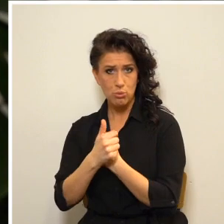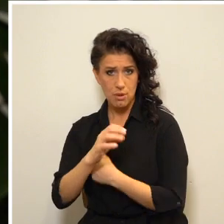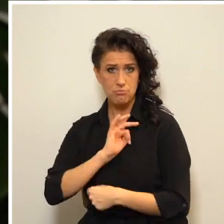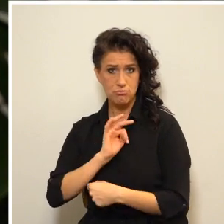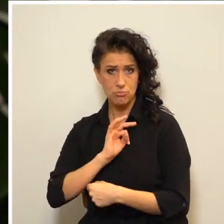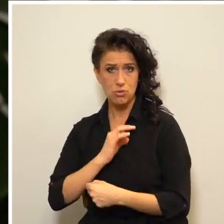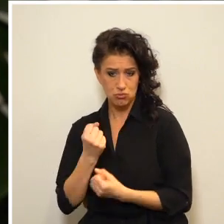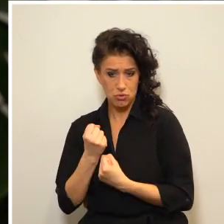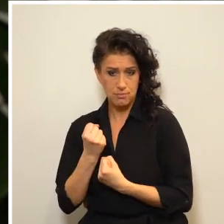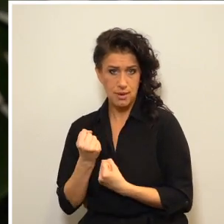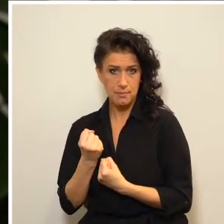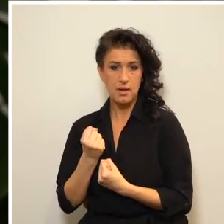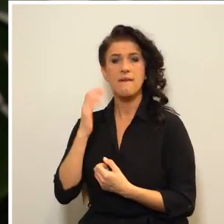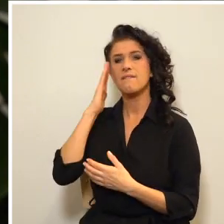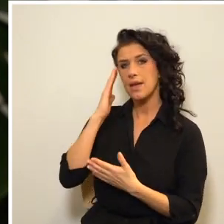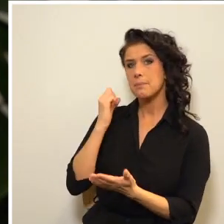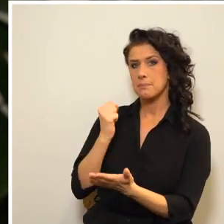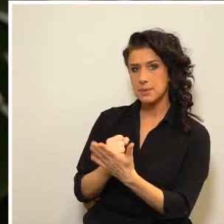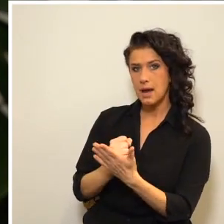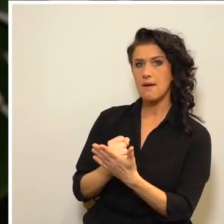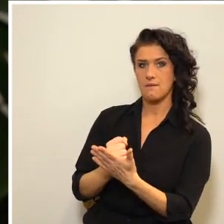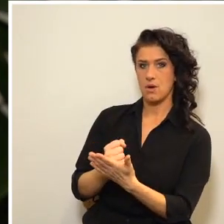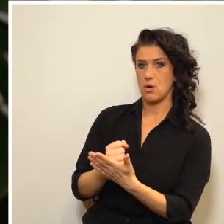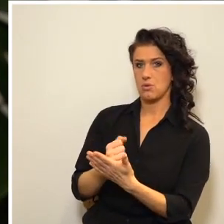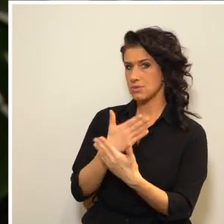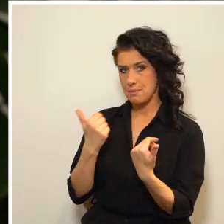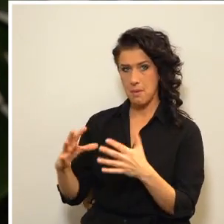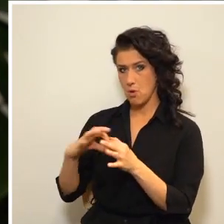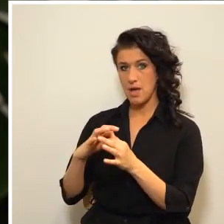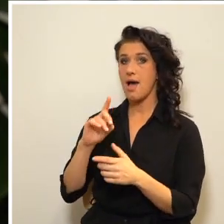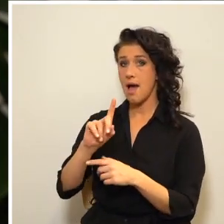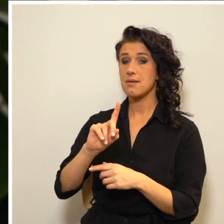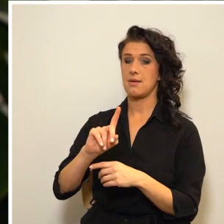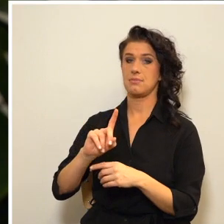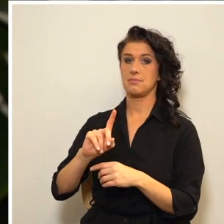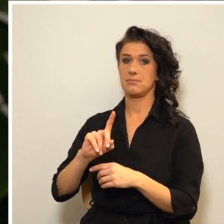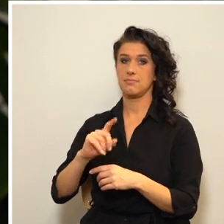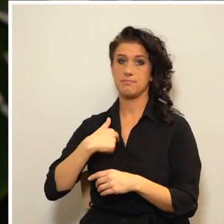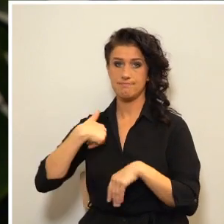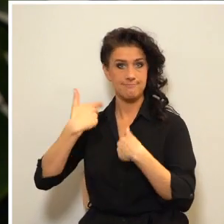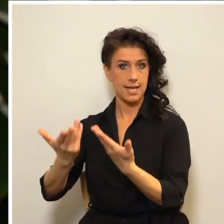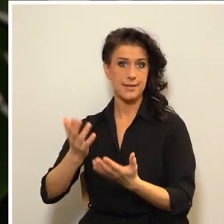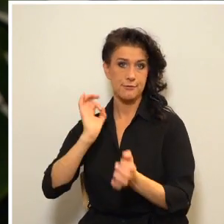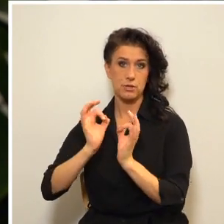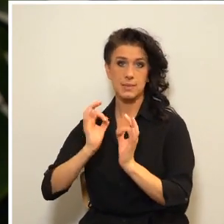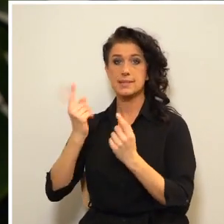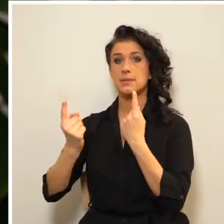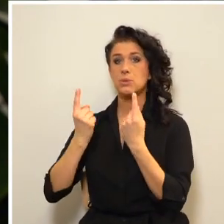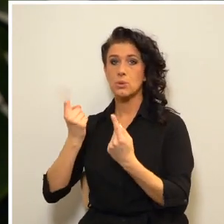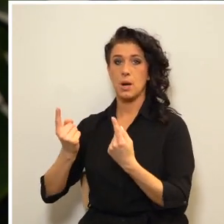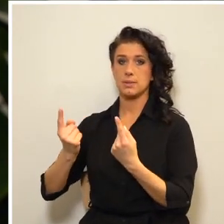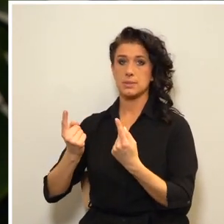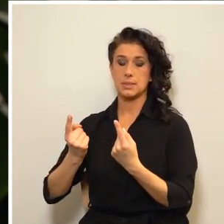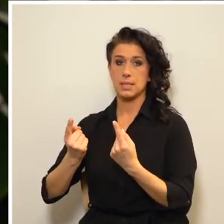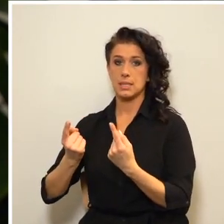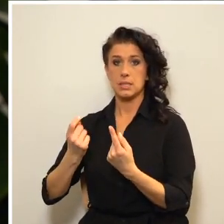Ja wiem że on prawnie nie jest usankcjonowane Niemniej jednak daje jakąś informację w sytuacji takiej